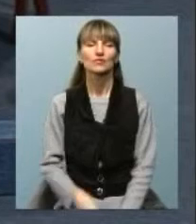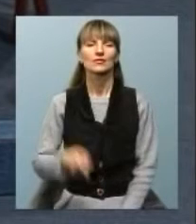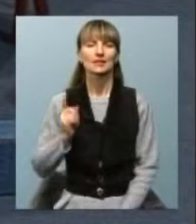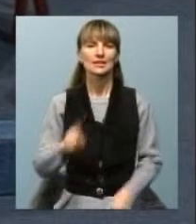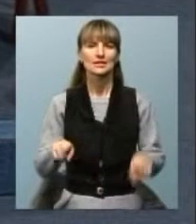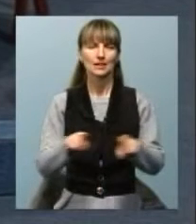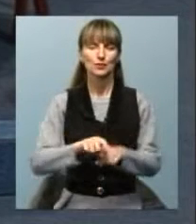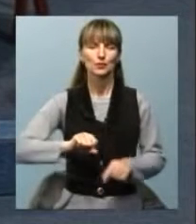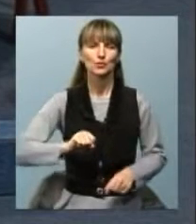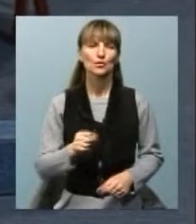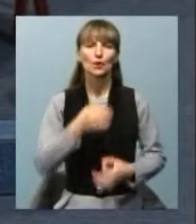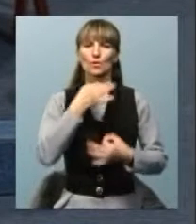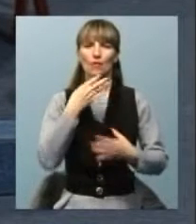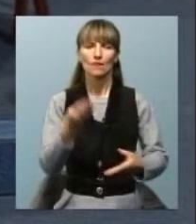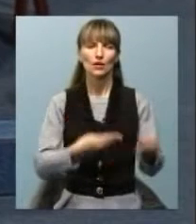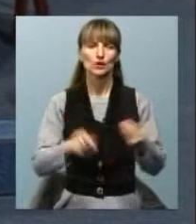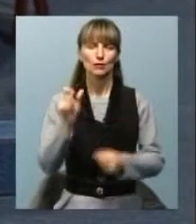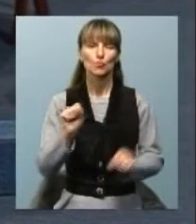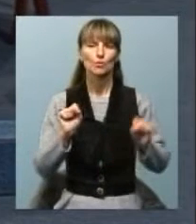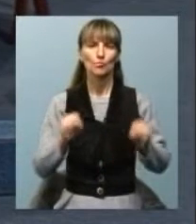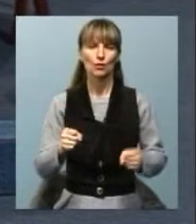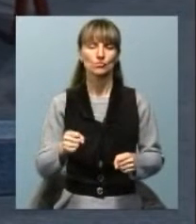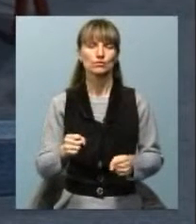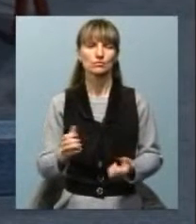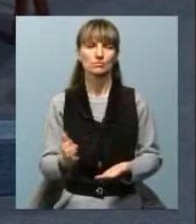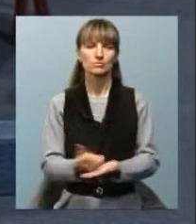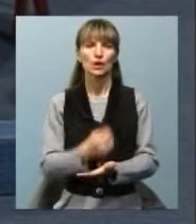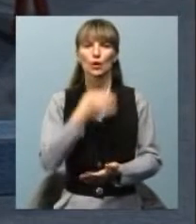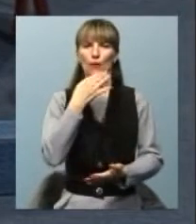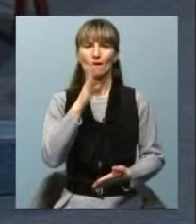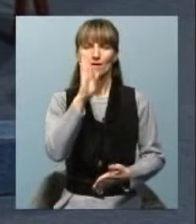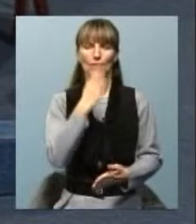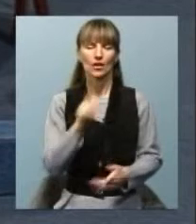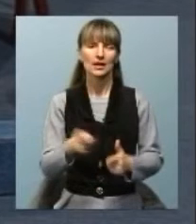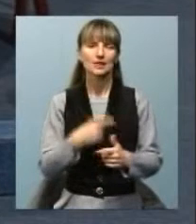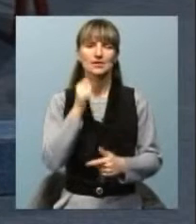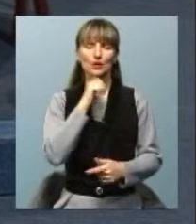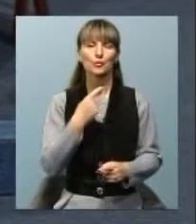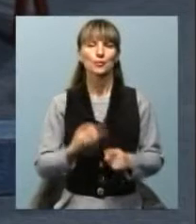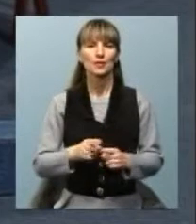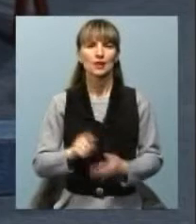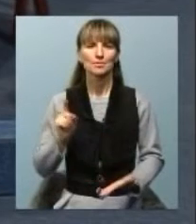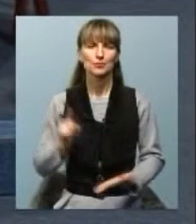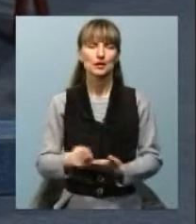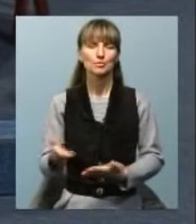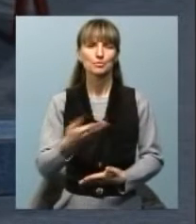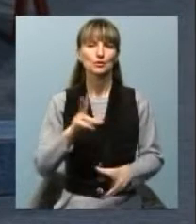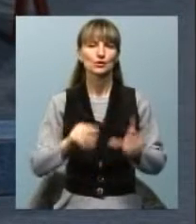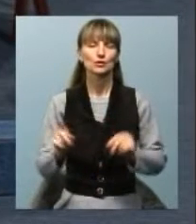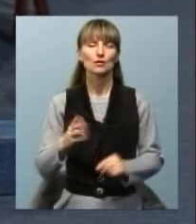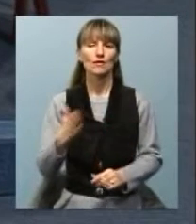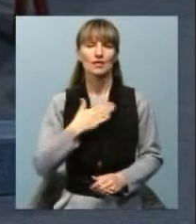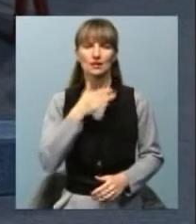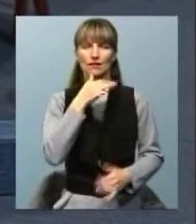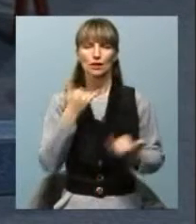Дійсно, з такими друзями будь-якому чарівникові можна подолати будь-якого ворога чи зло. Тож, неодмінно ми вважаємо, що навіть в